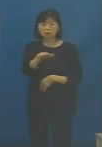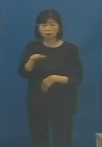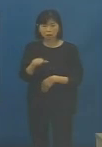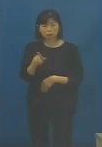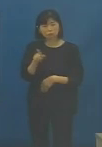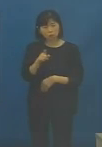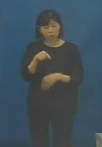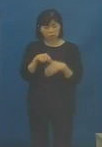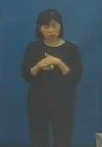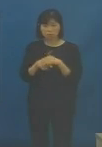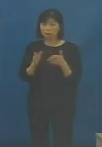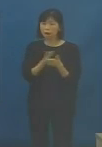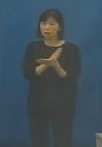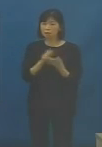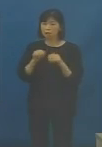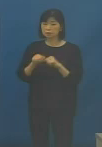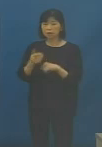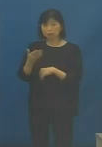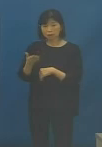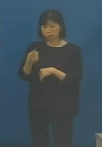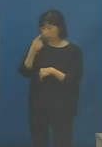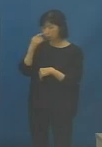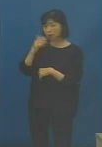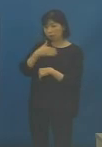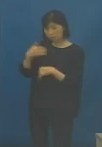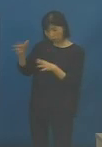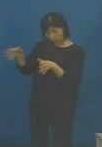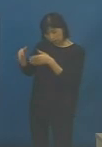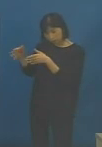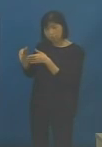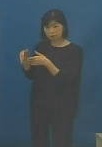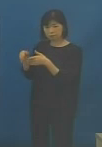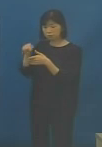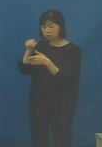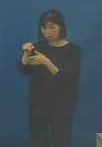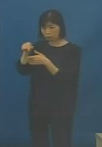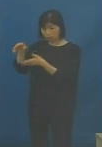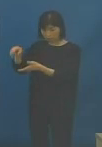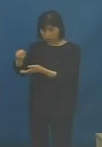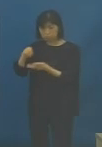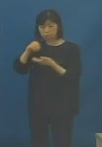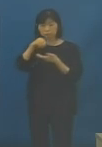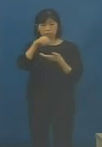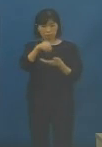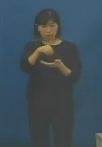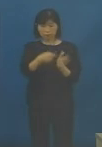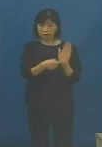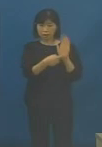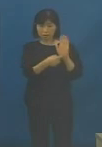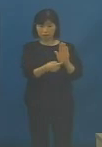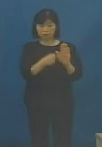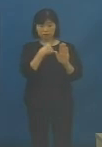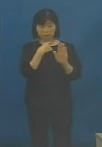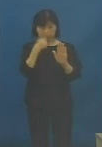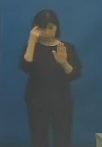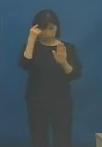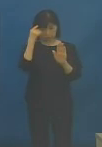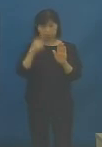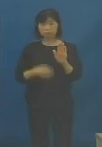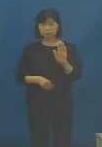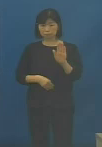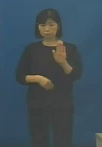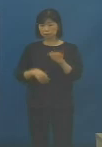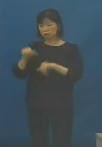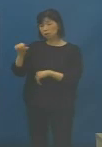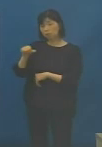判断されたかというのを我々も集めますの でそれを、提示させていただきたいと思いますし、その